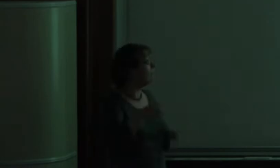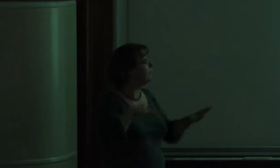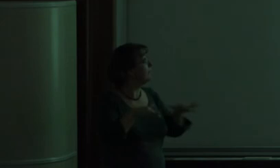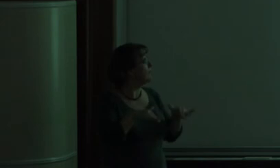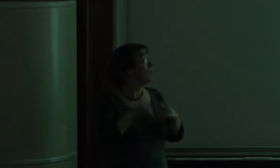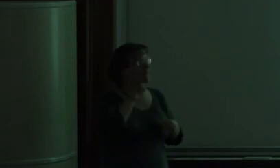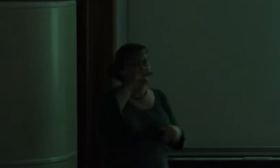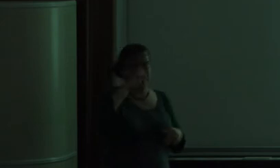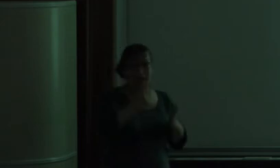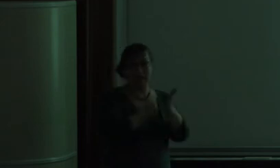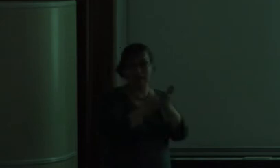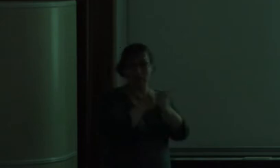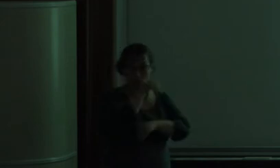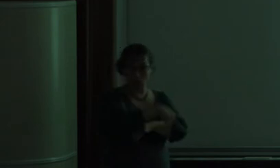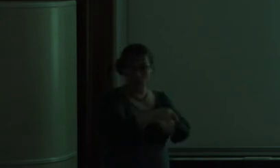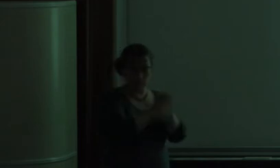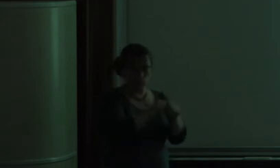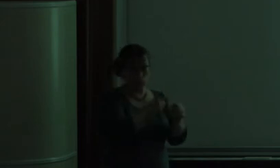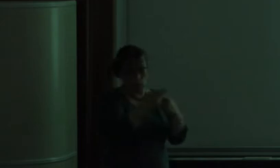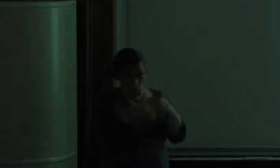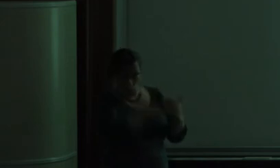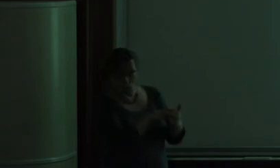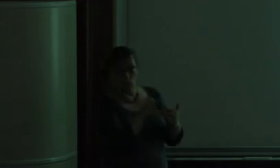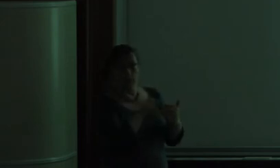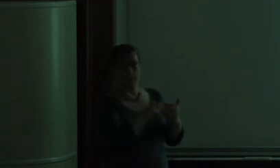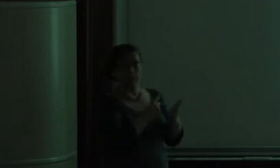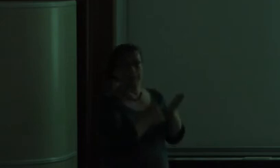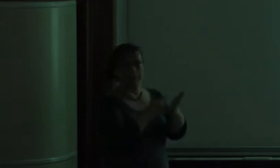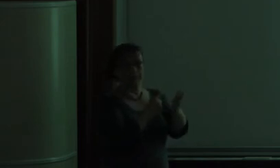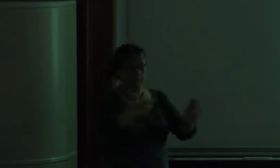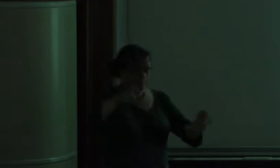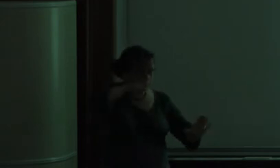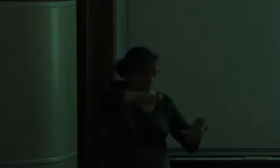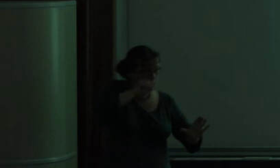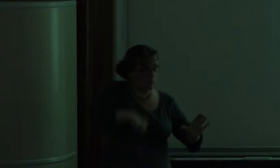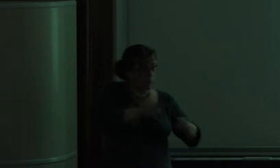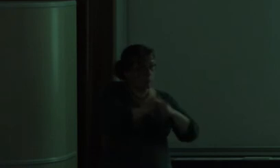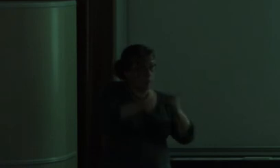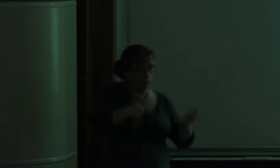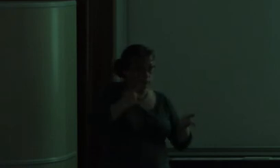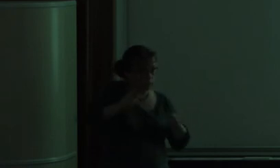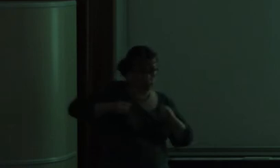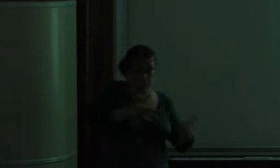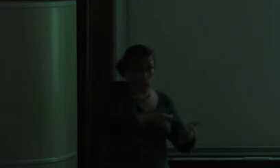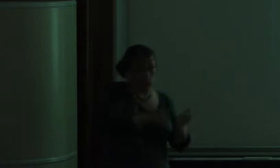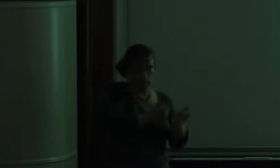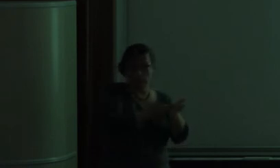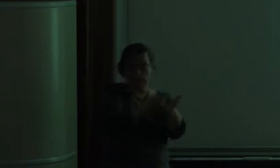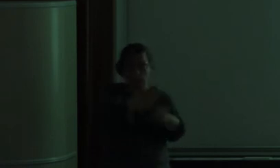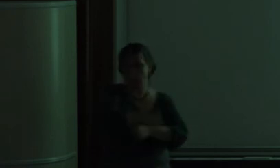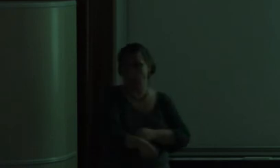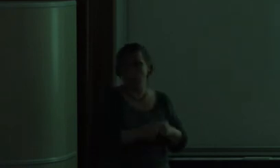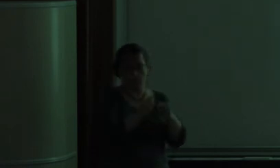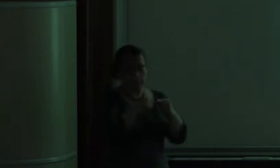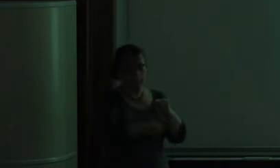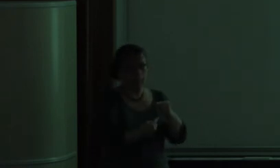que vous retournez un itérateur, et bien derrière, vous pouvez tranquillement l'utiliser exactement comme si on pouvait